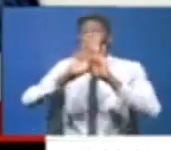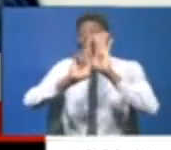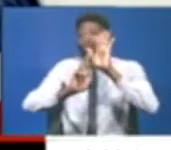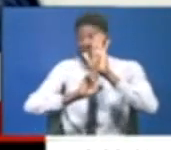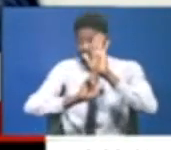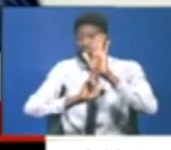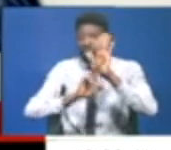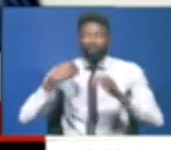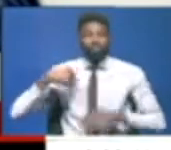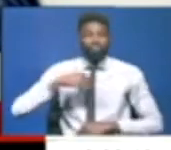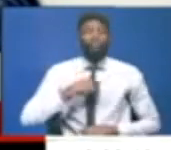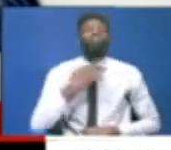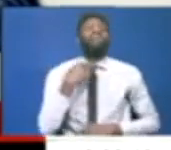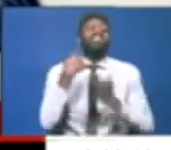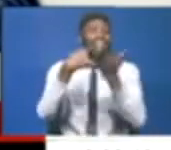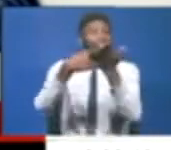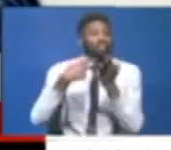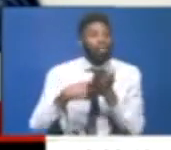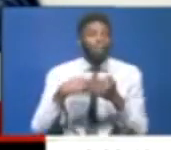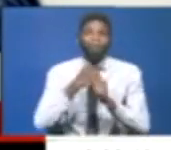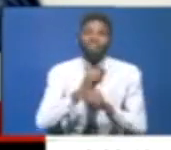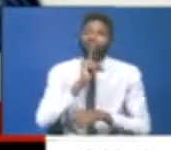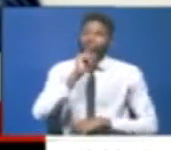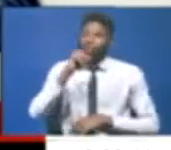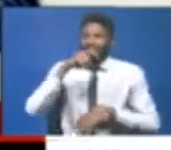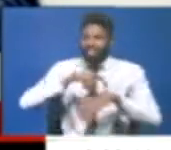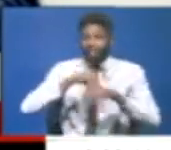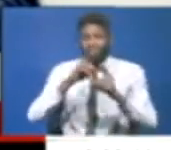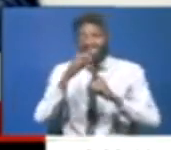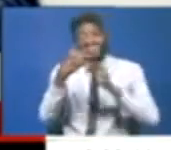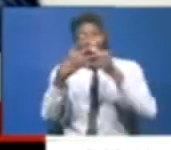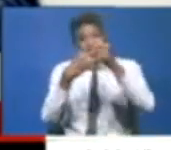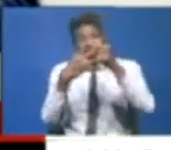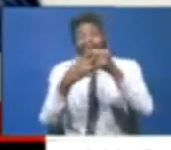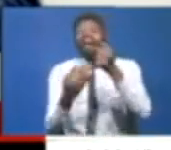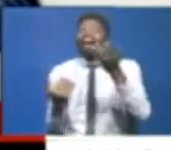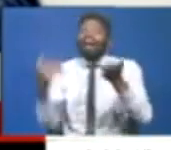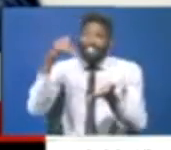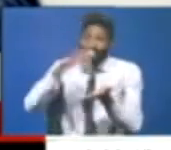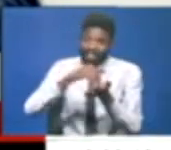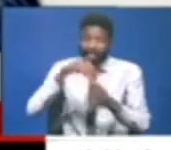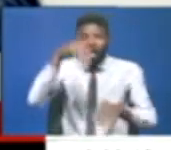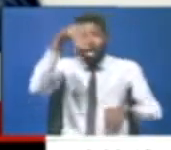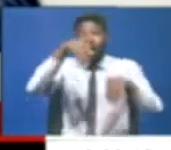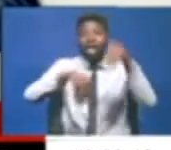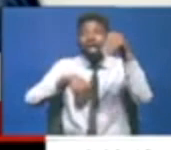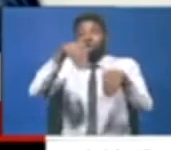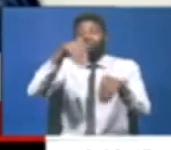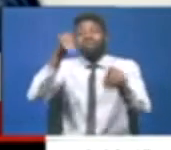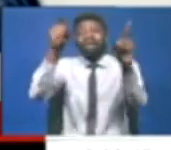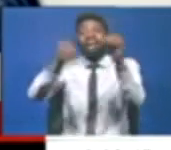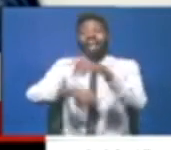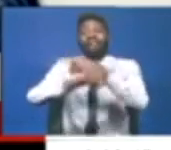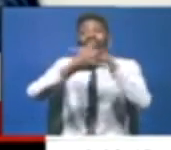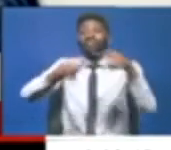kwamba ifikapo tarehe 9 hatutakuwa na uchaguzi mwingine ambao utaweza kukataliwa. Naam.